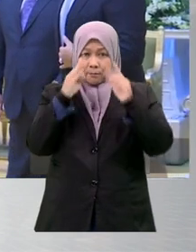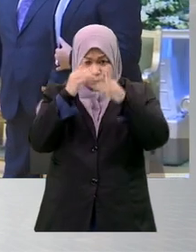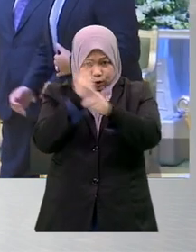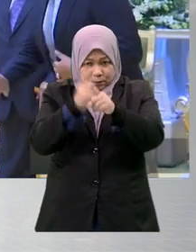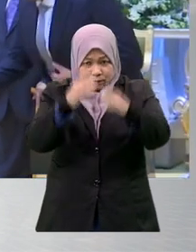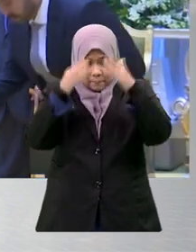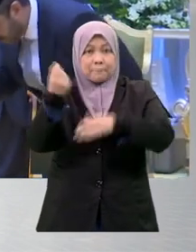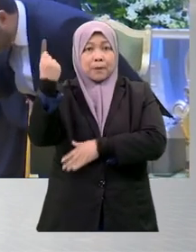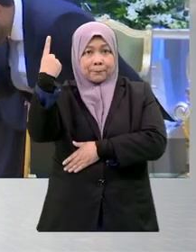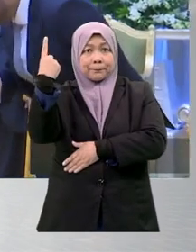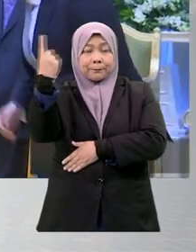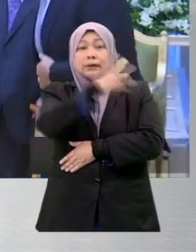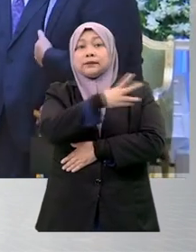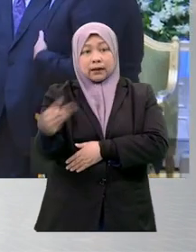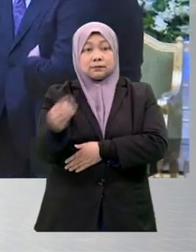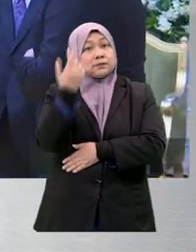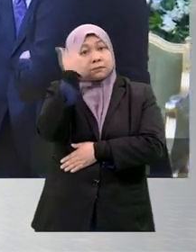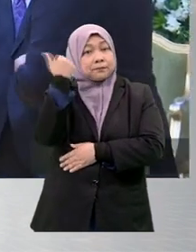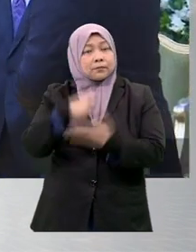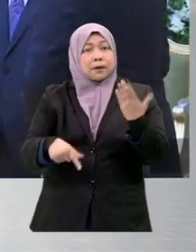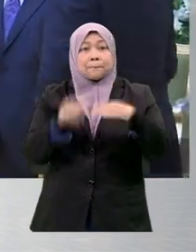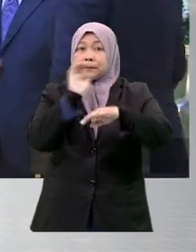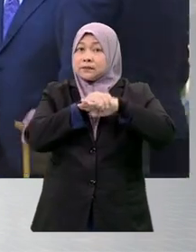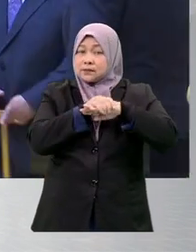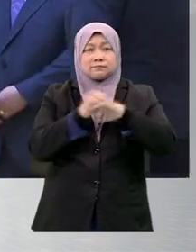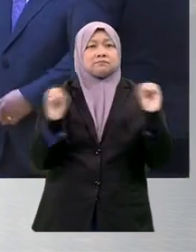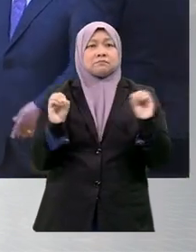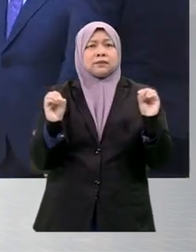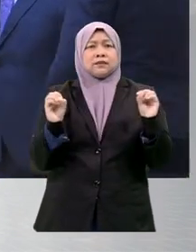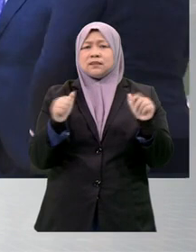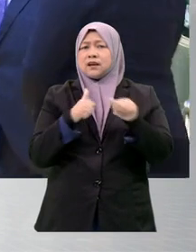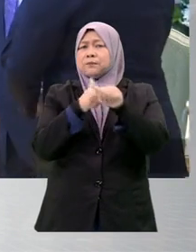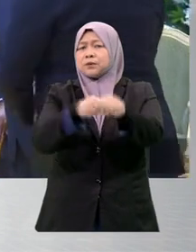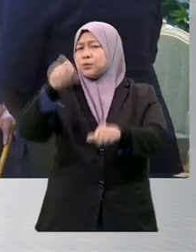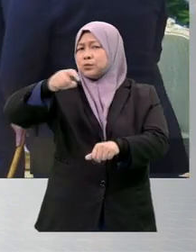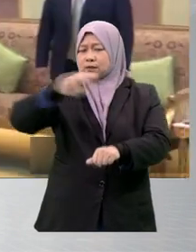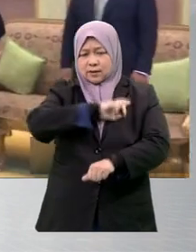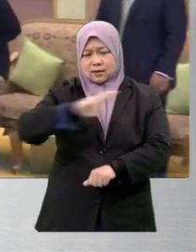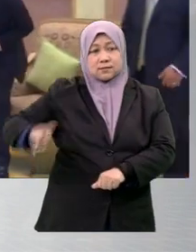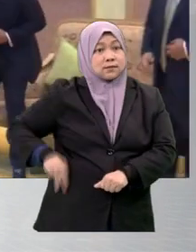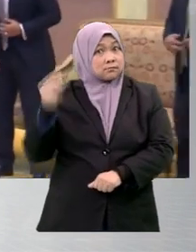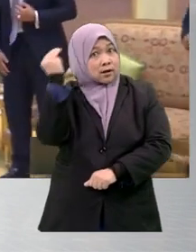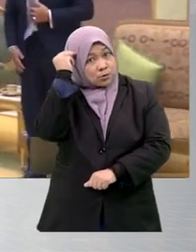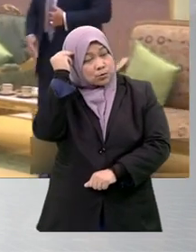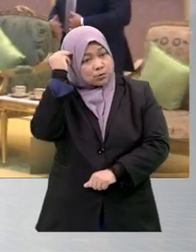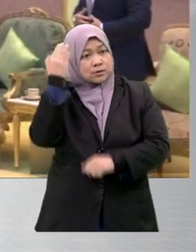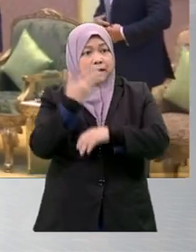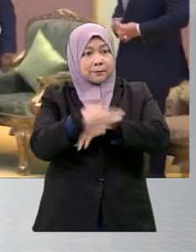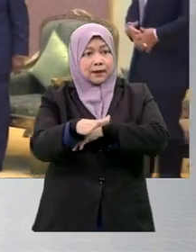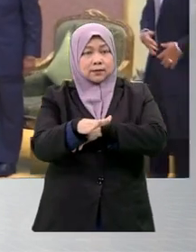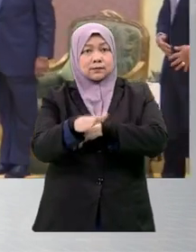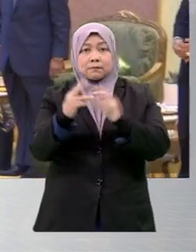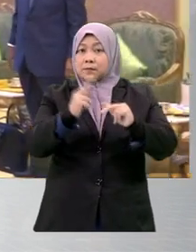yang sangat tinggi oleh kerana British tidak memenuhi tuntutan raja-ra raja Melayu selepas